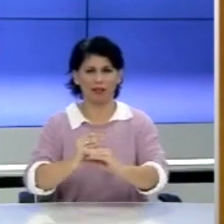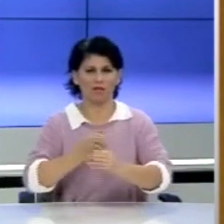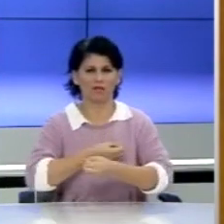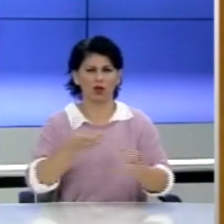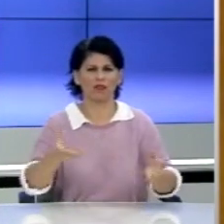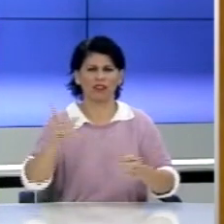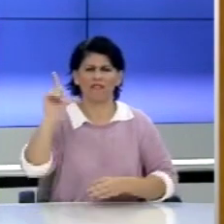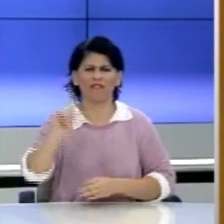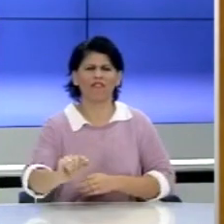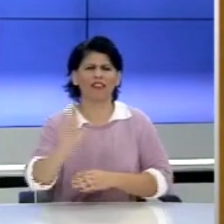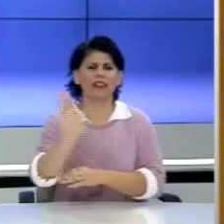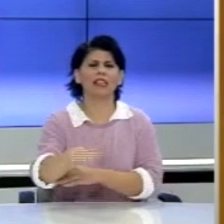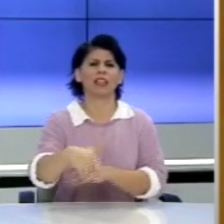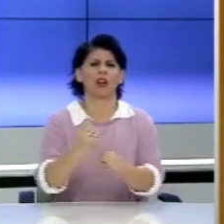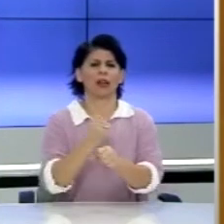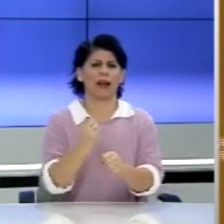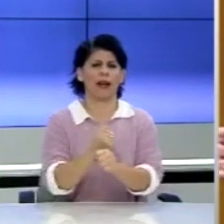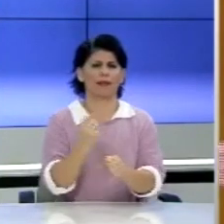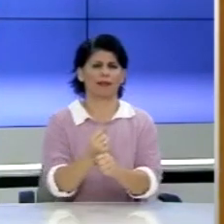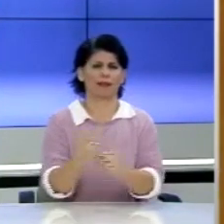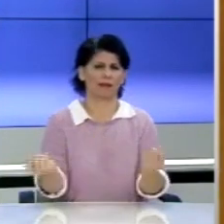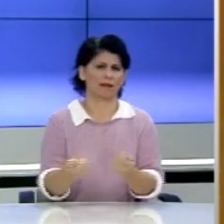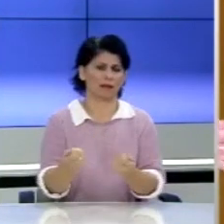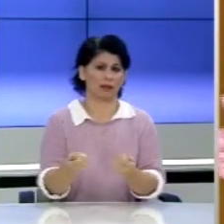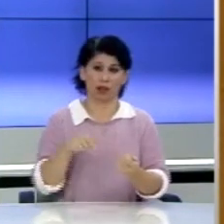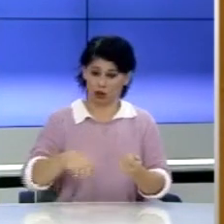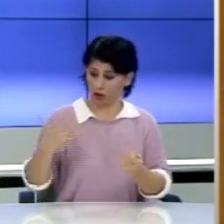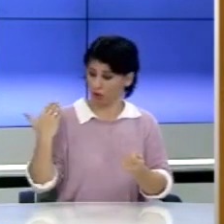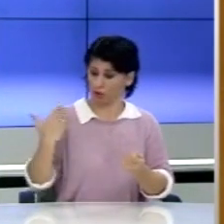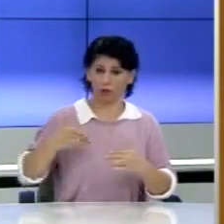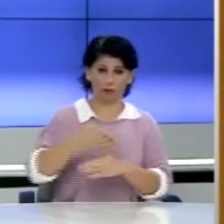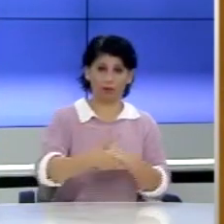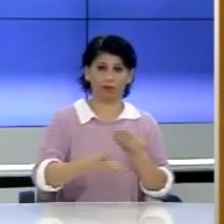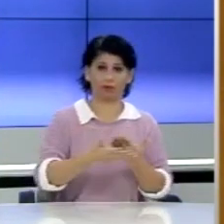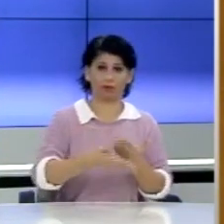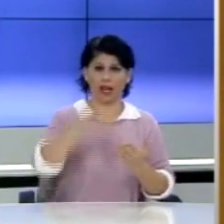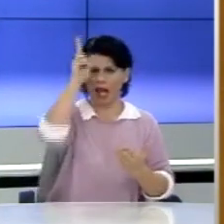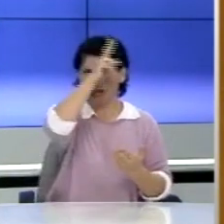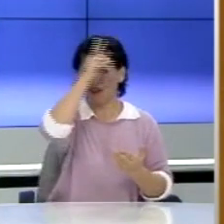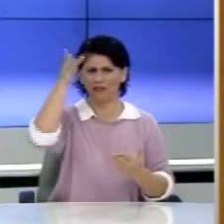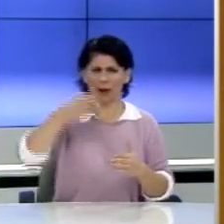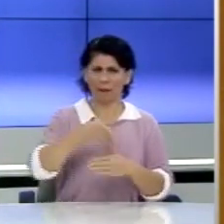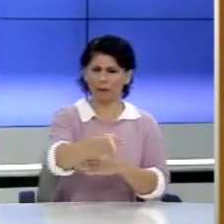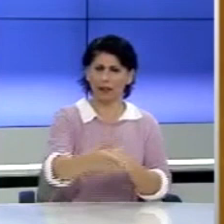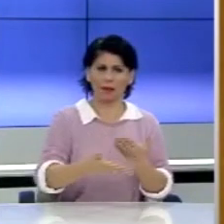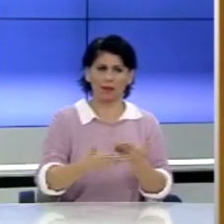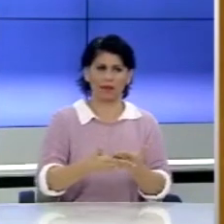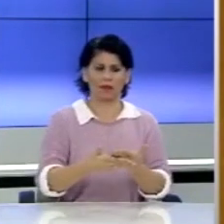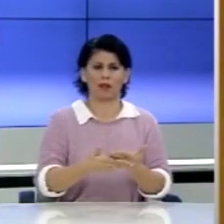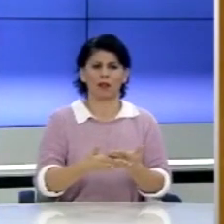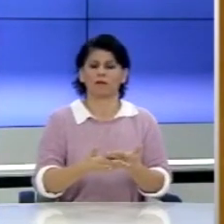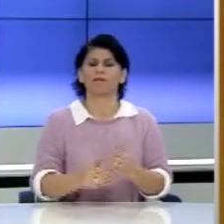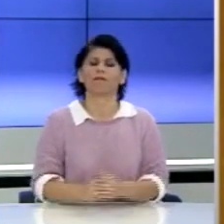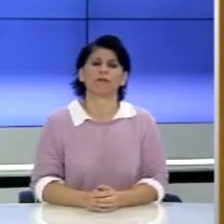πανφθηνή εργατική δύναμη. Παρεμπιπτόντως και μιας και επισκεφτήκατε πρόσφατα τη Σαουδική Αραβία και τα Ηνωμένα